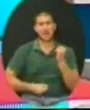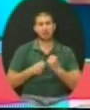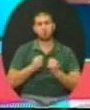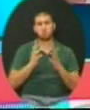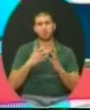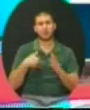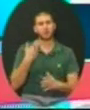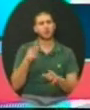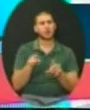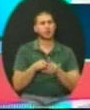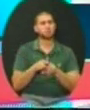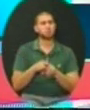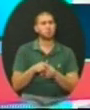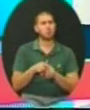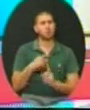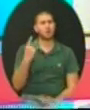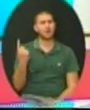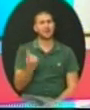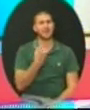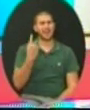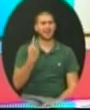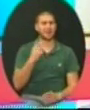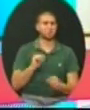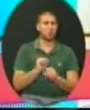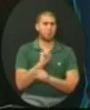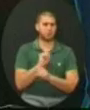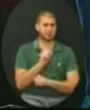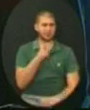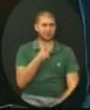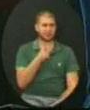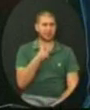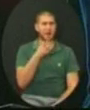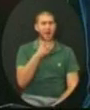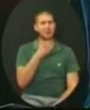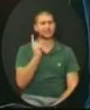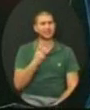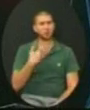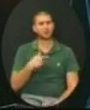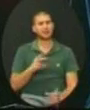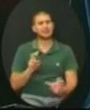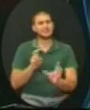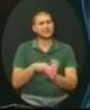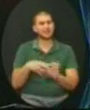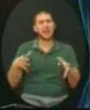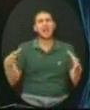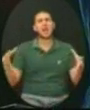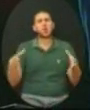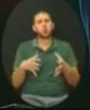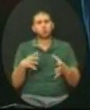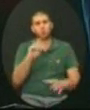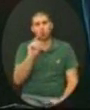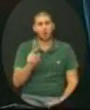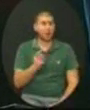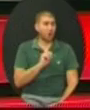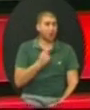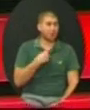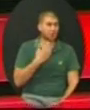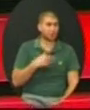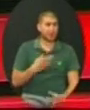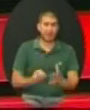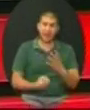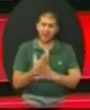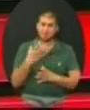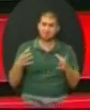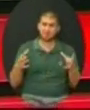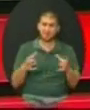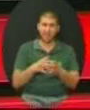להיות סוג של סיעת יחיד באופוזיציה, ומדברים עלייך כמי שאמורה להצטרף לגוש. זה כבר נורא. לא, אני הולכת להקים